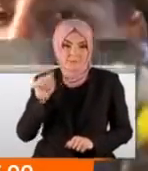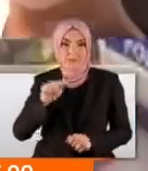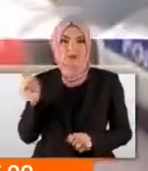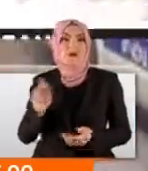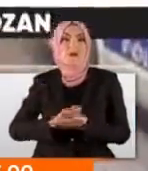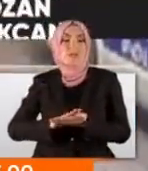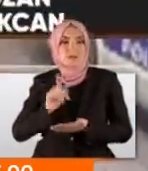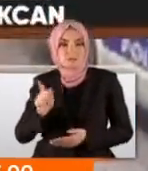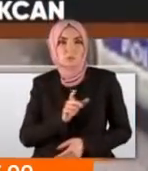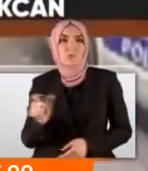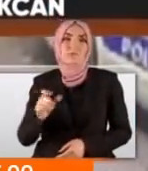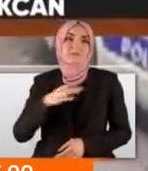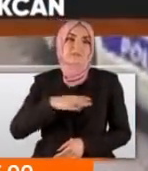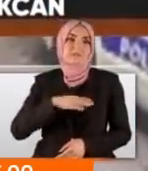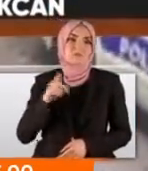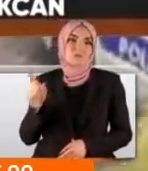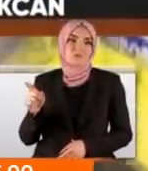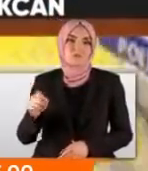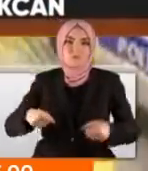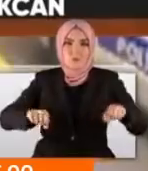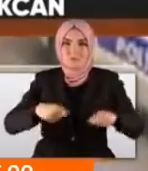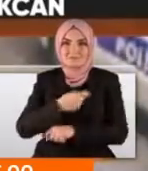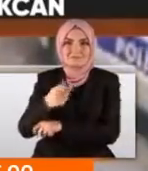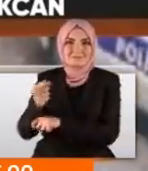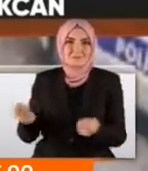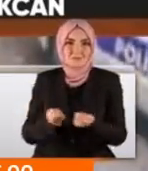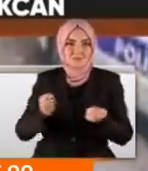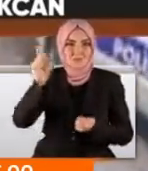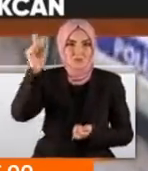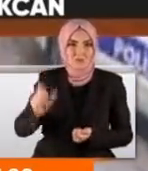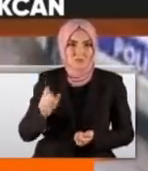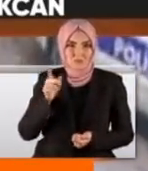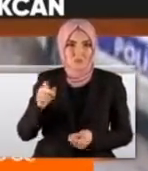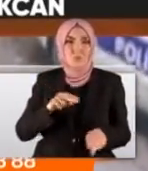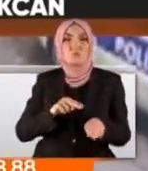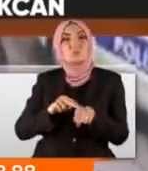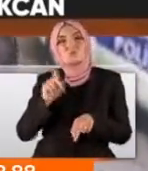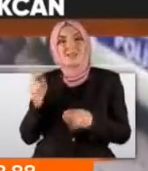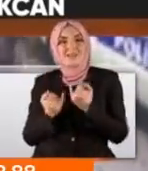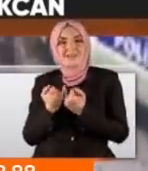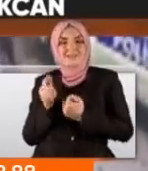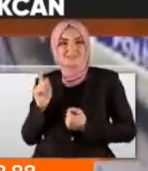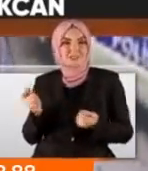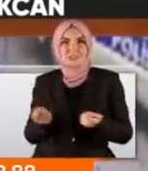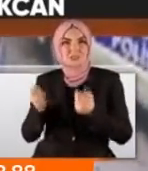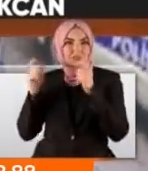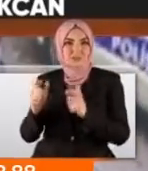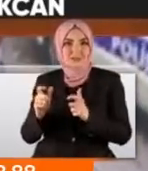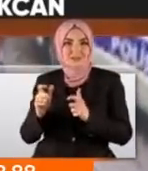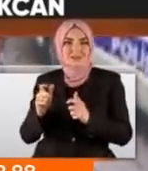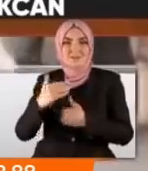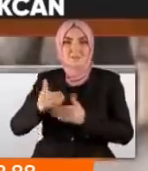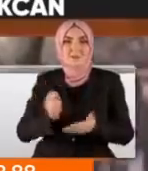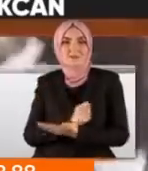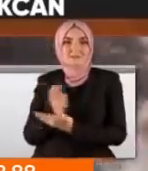olarak çalışan Ozan Tekcan farkında olmadan kuzeninin iş yerine paket servis için gitti. Ve orada husumetli olduğu Akın